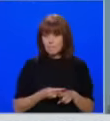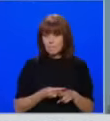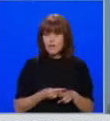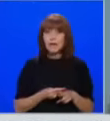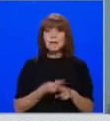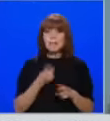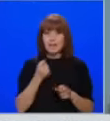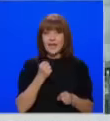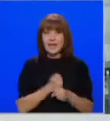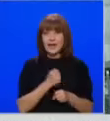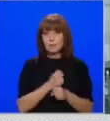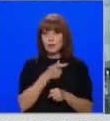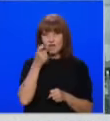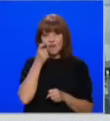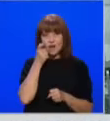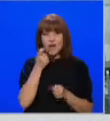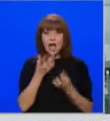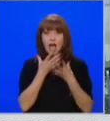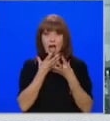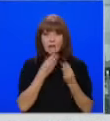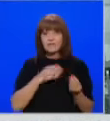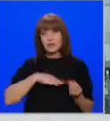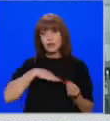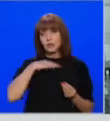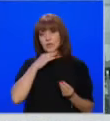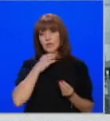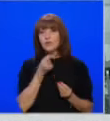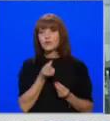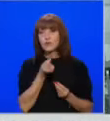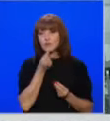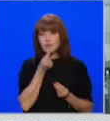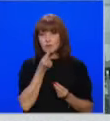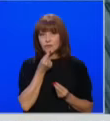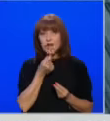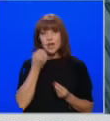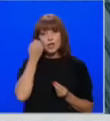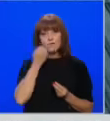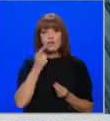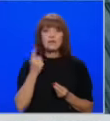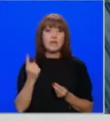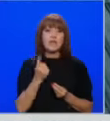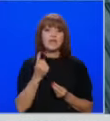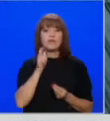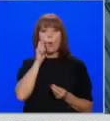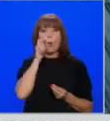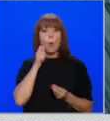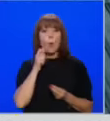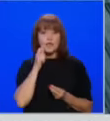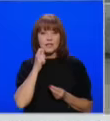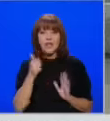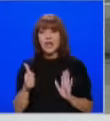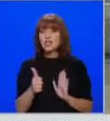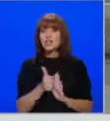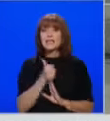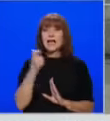си край Варна заради липсата на достатъчно суровина. До сега е използван главно украински слънчоглед. На 16